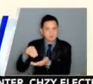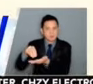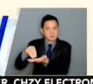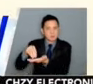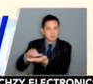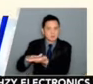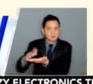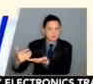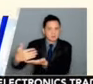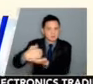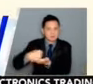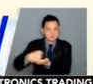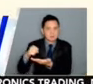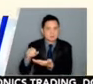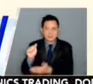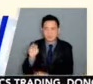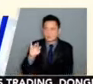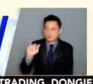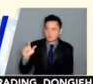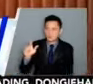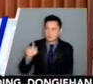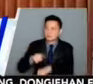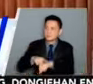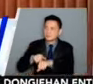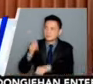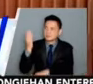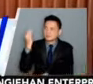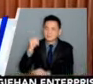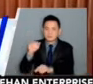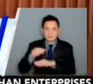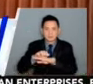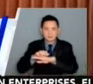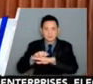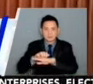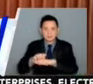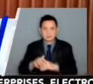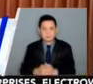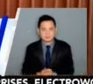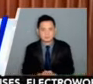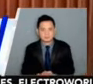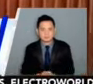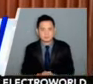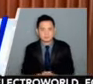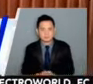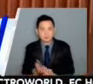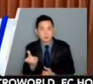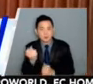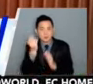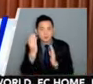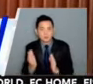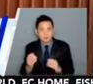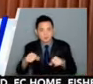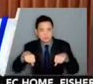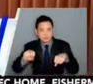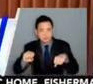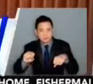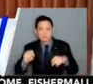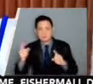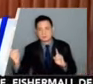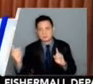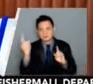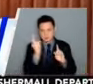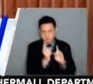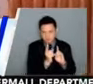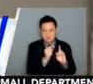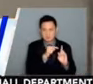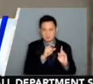may Barangay Olympia sa Makati. Napasugod naman sa tanggapan ng pulisya ang may-ari ng motor na tinangay ng mga